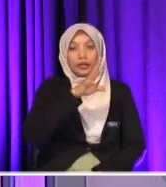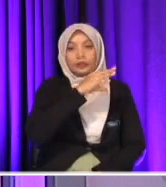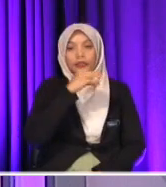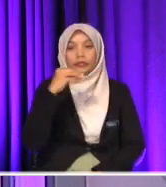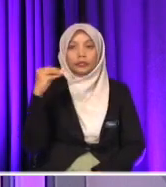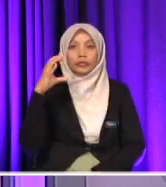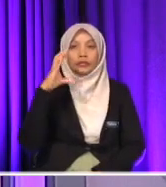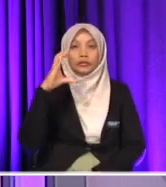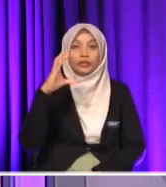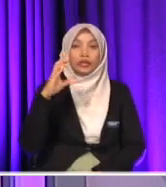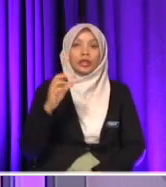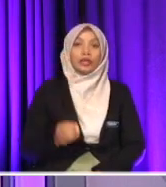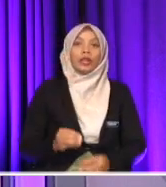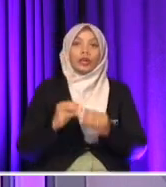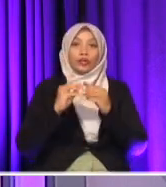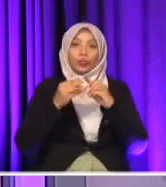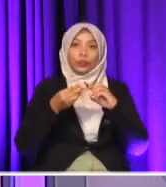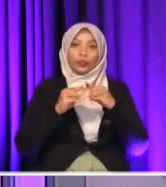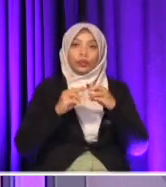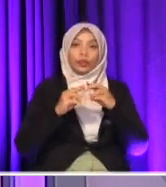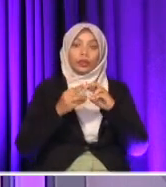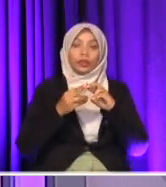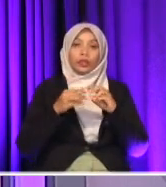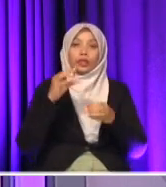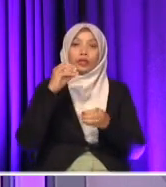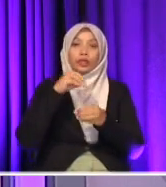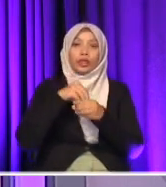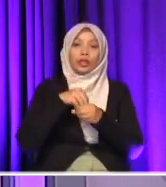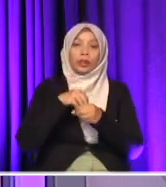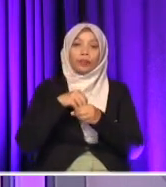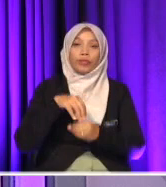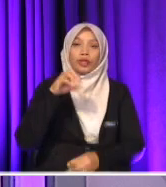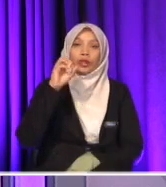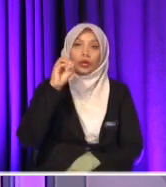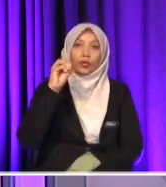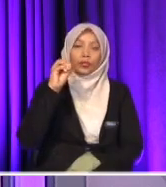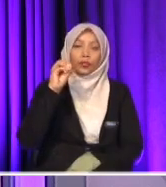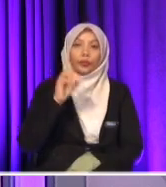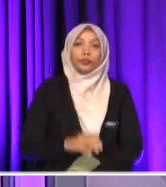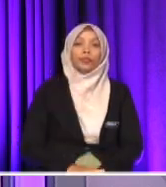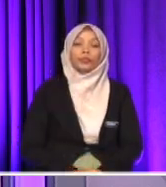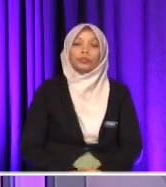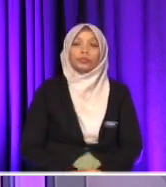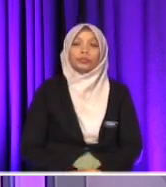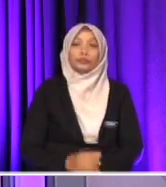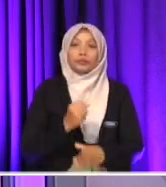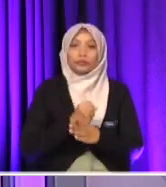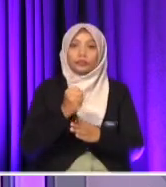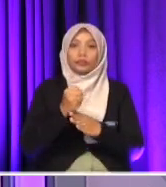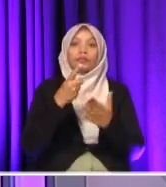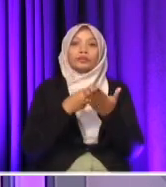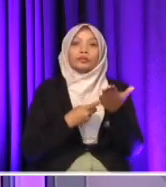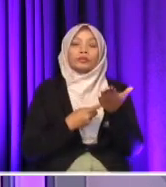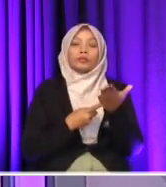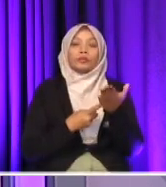tu adakah unitnya dalam ohm ataupun dalam farad ataupun Henry tadi kan. Okey, maksudnya kalau dia bagi